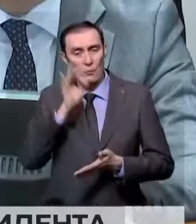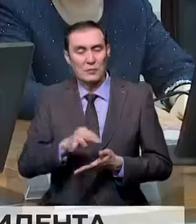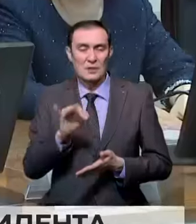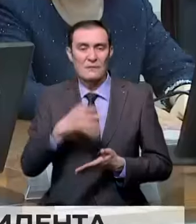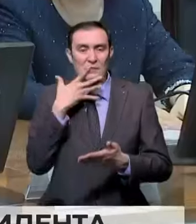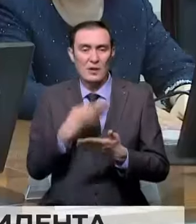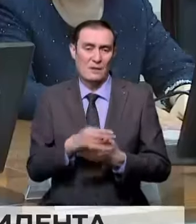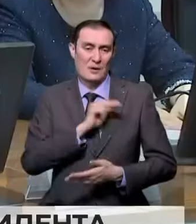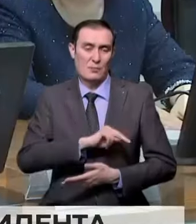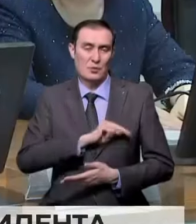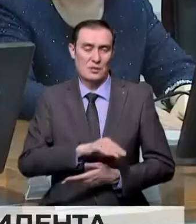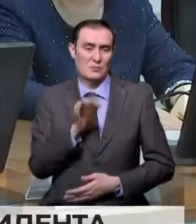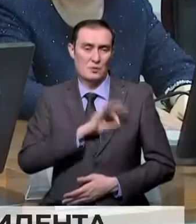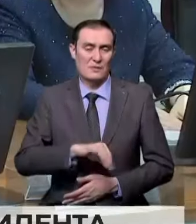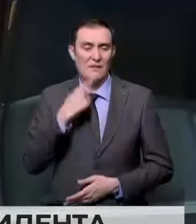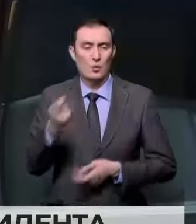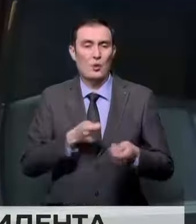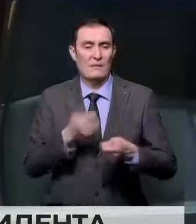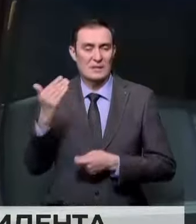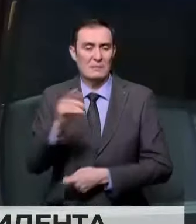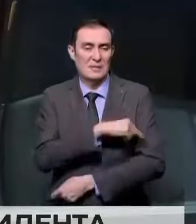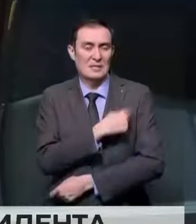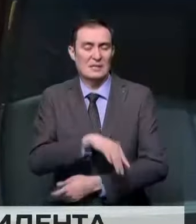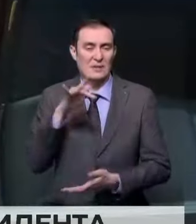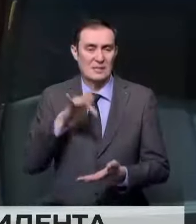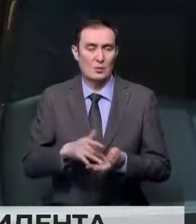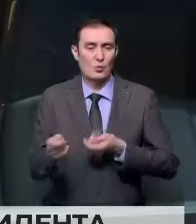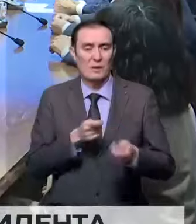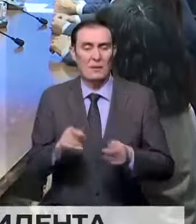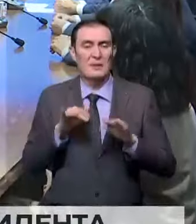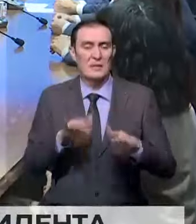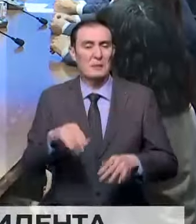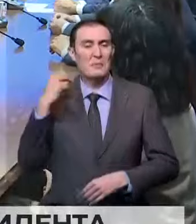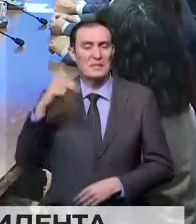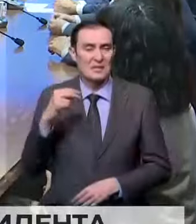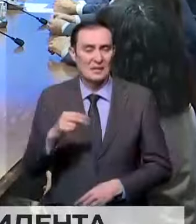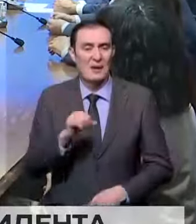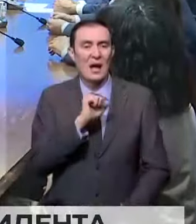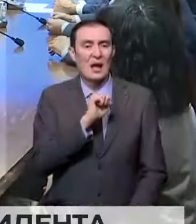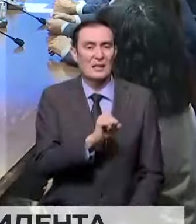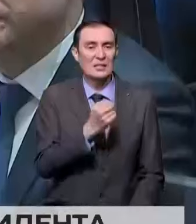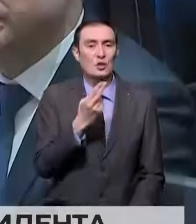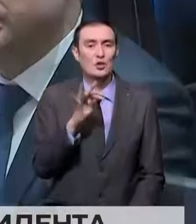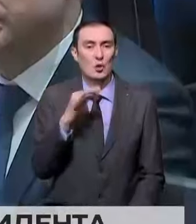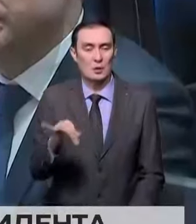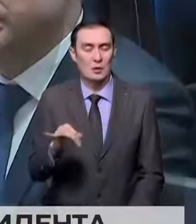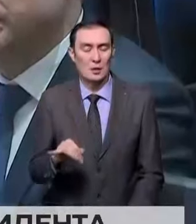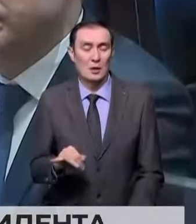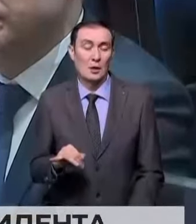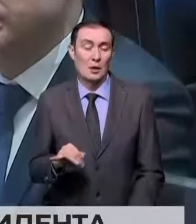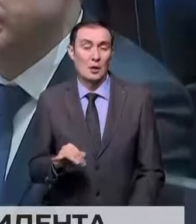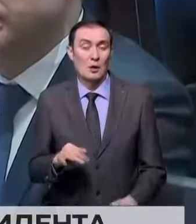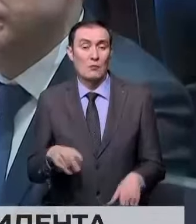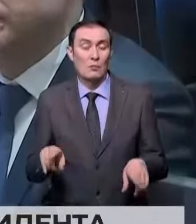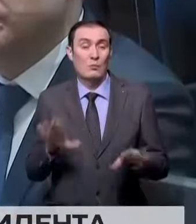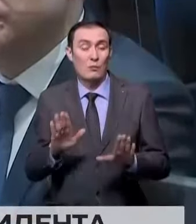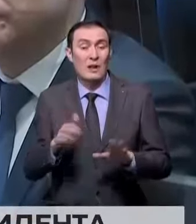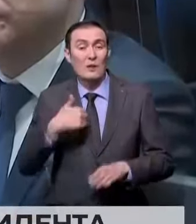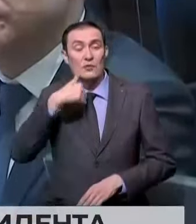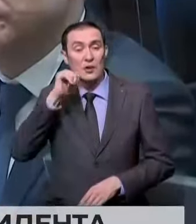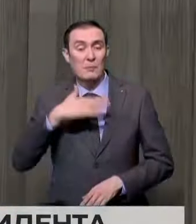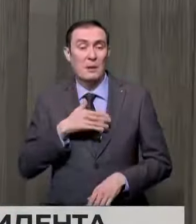уже в собственной практике, отметил руководитель медицинского центра управления делами президента Алексей Цой. Буквально вчера мы